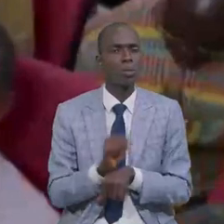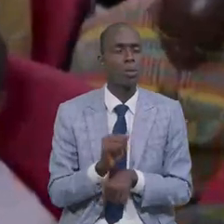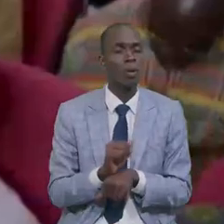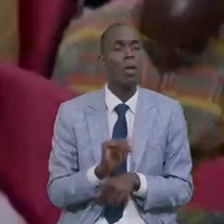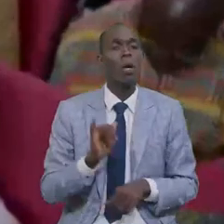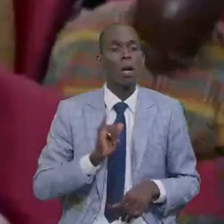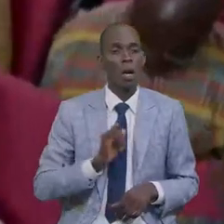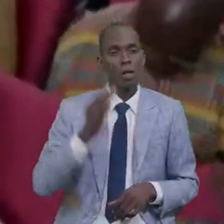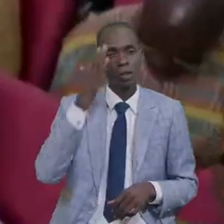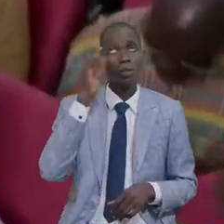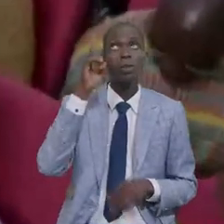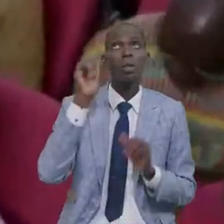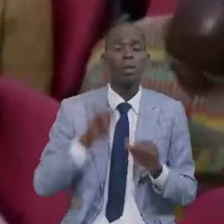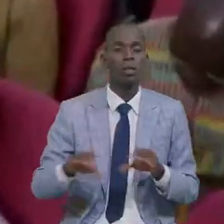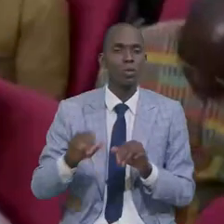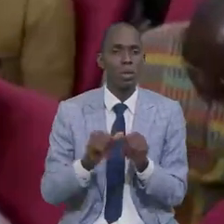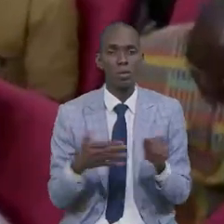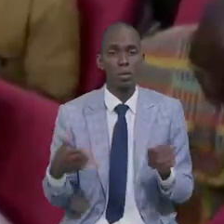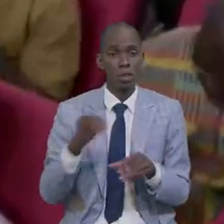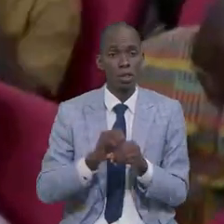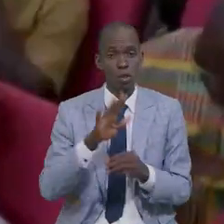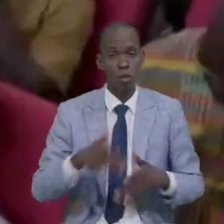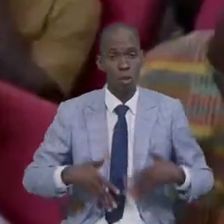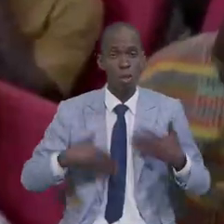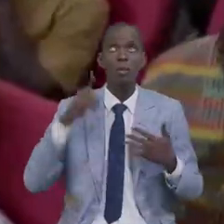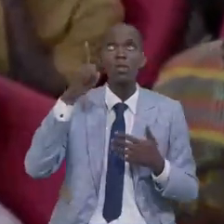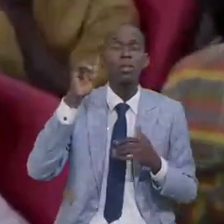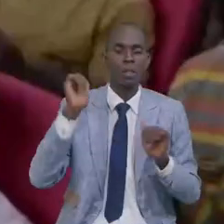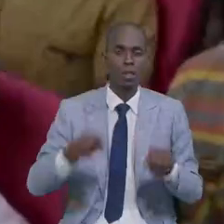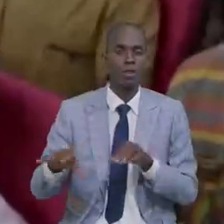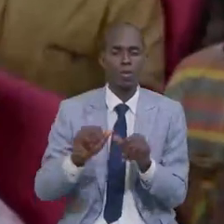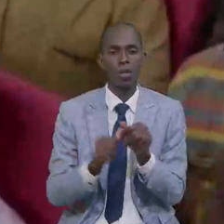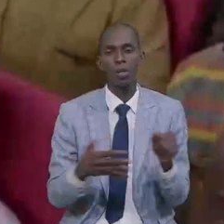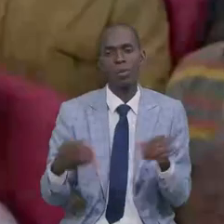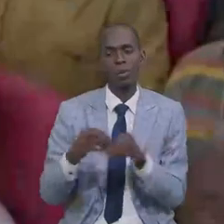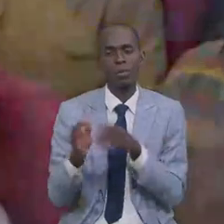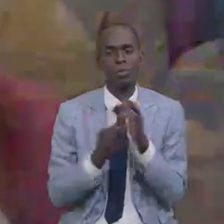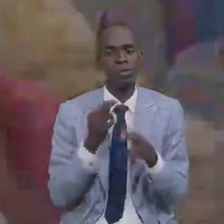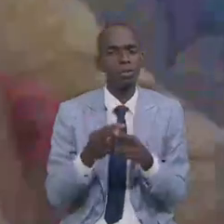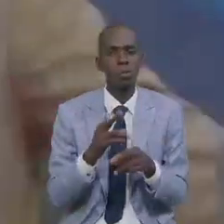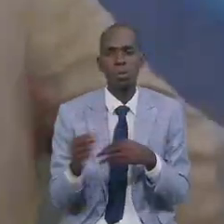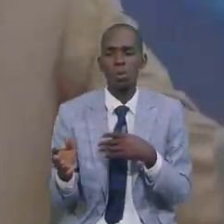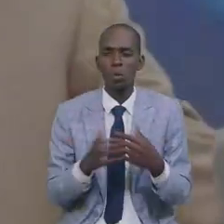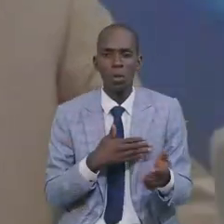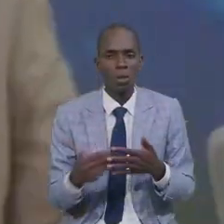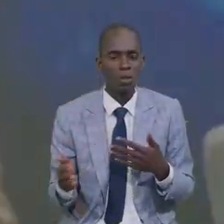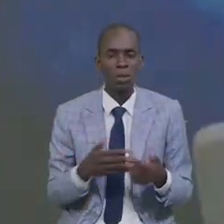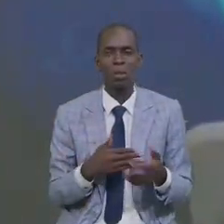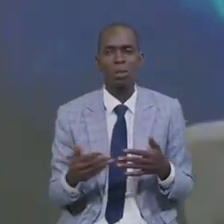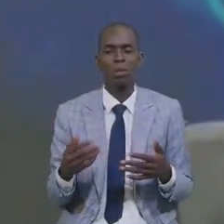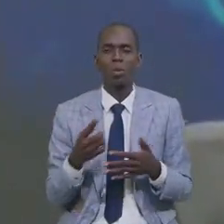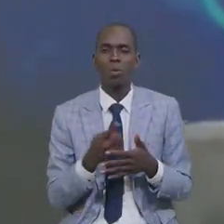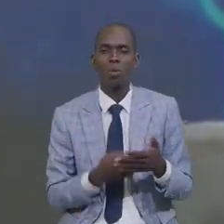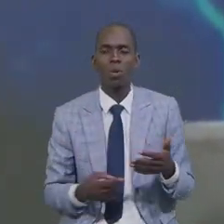Dieu? Je reconnais que tu peux tout dans ta vie. Il peut tout faire. Peu importe le niveau où tu